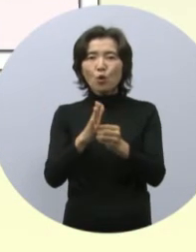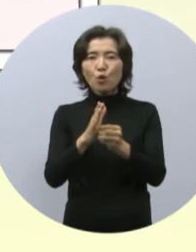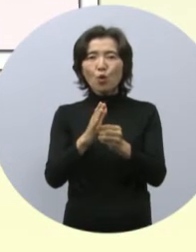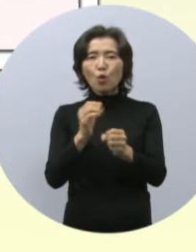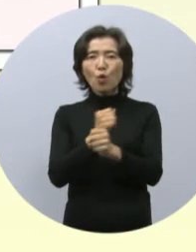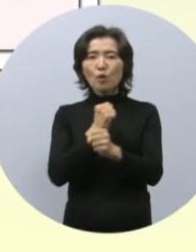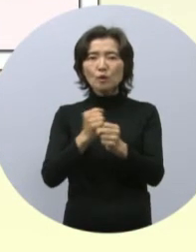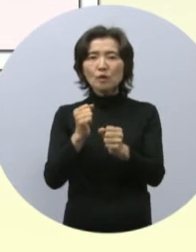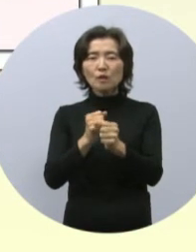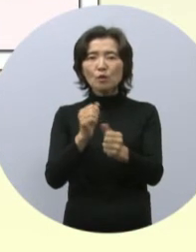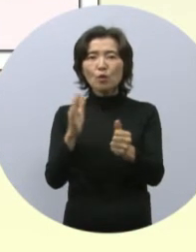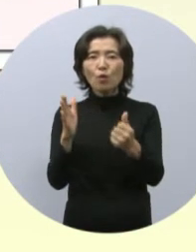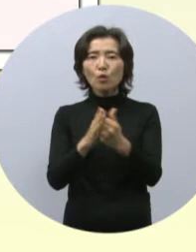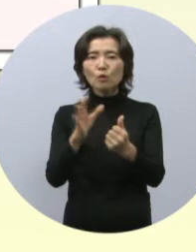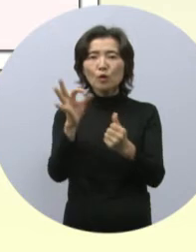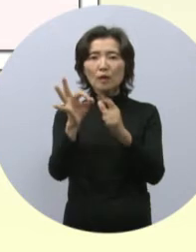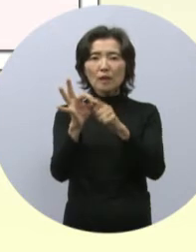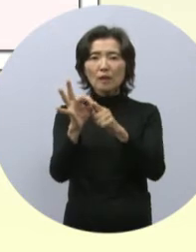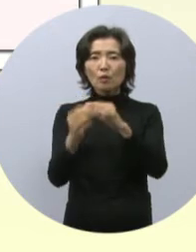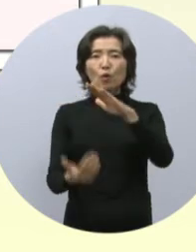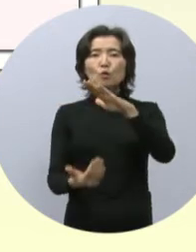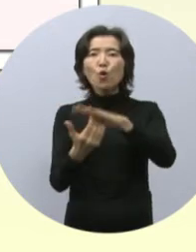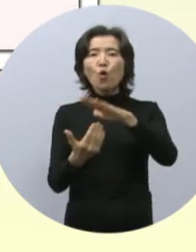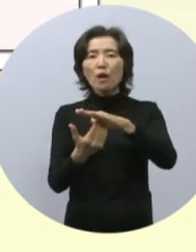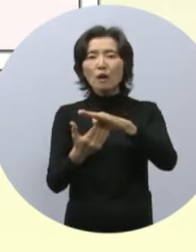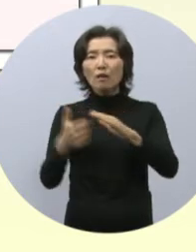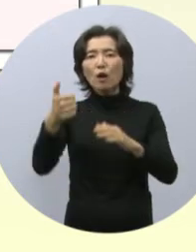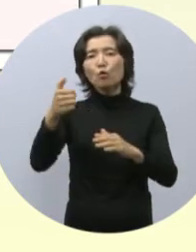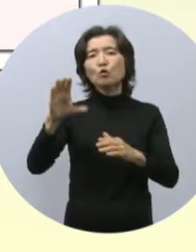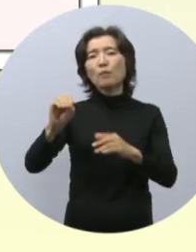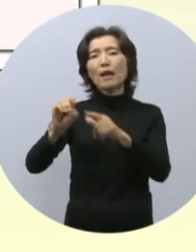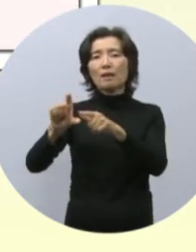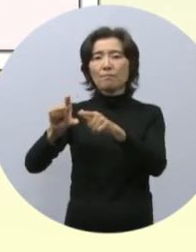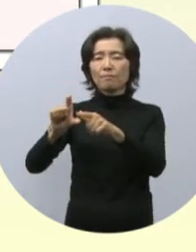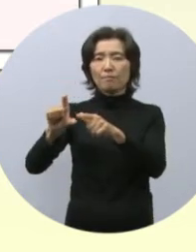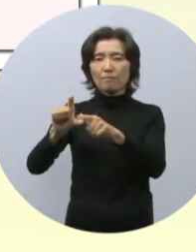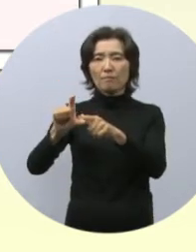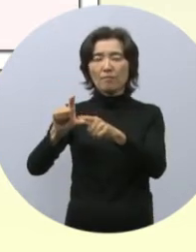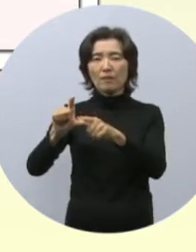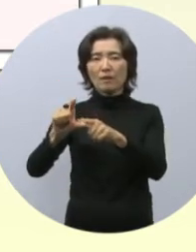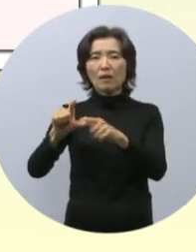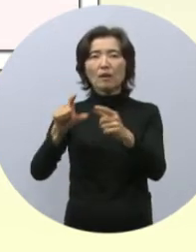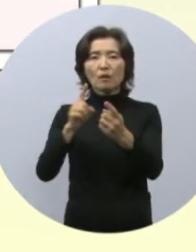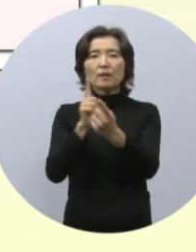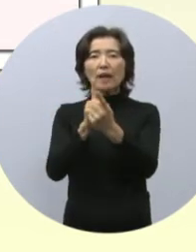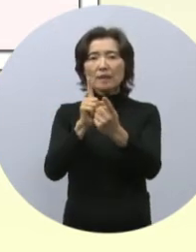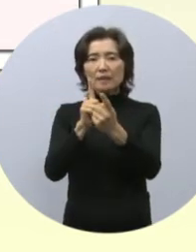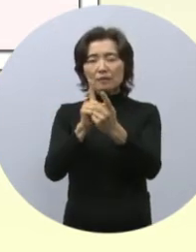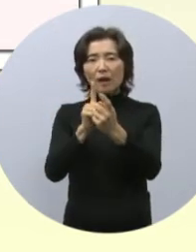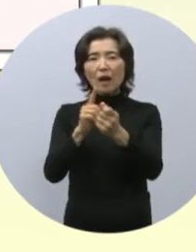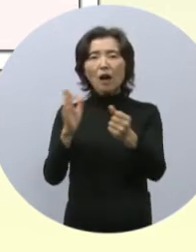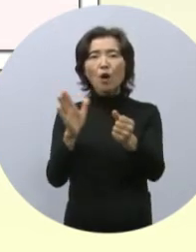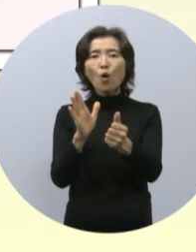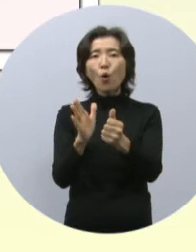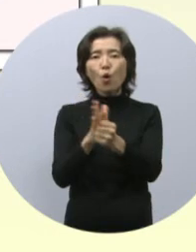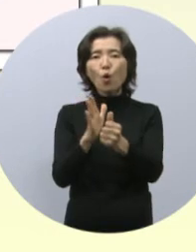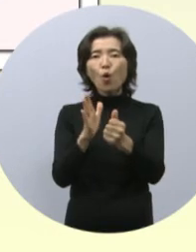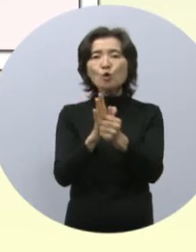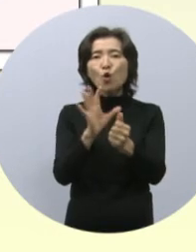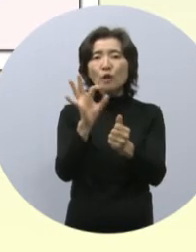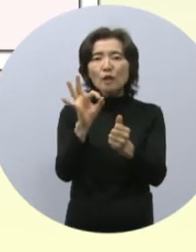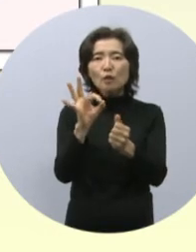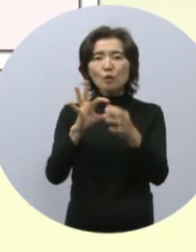金額は上限が50万円で、対象は補助金を利用して耐震診断を行った結